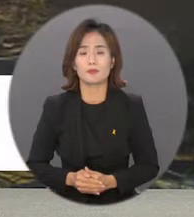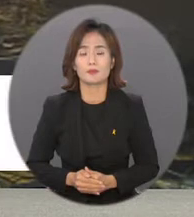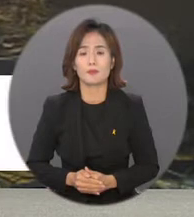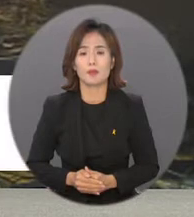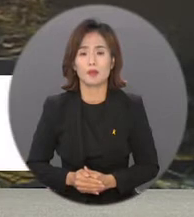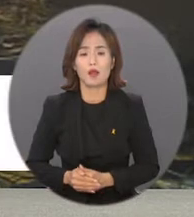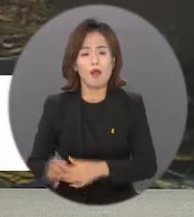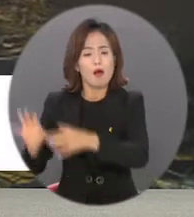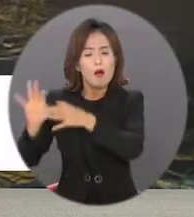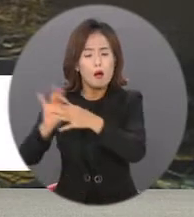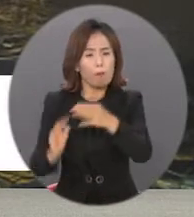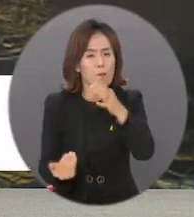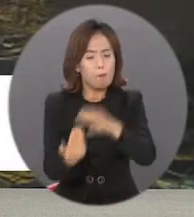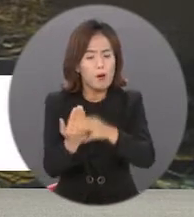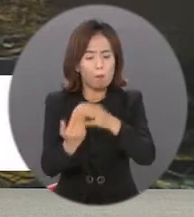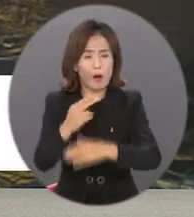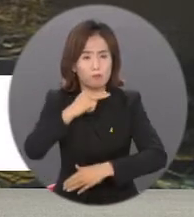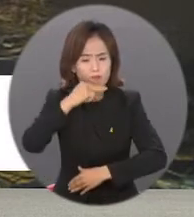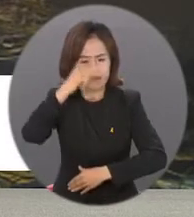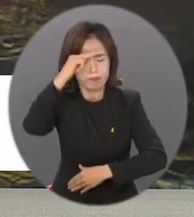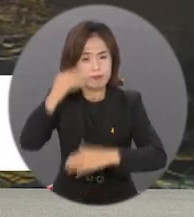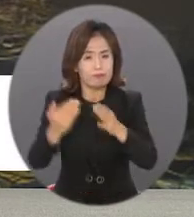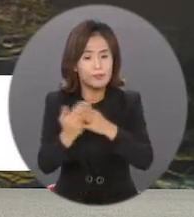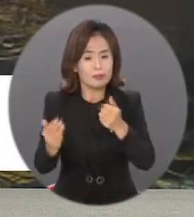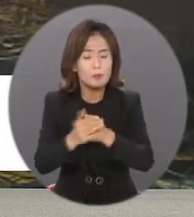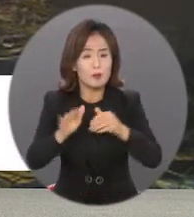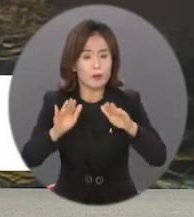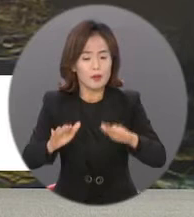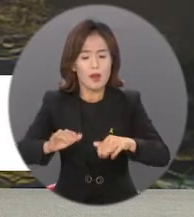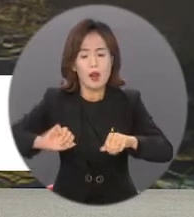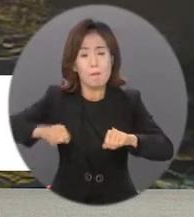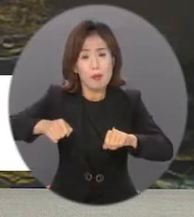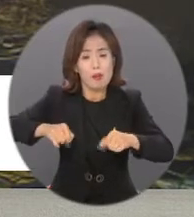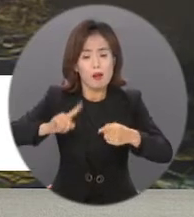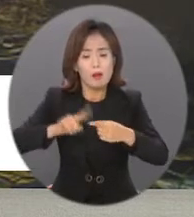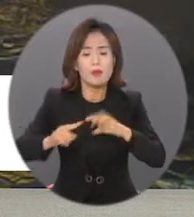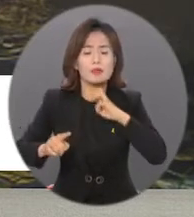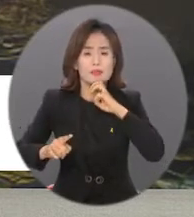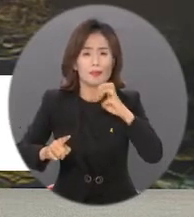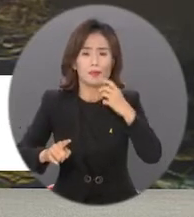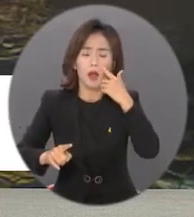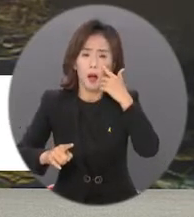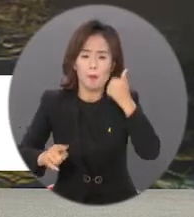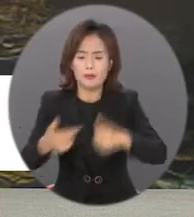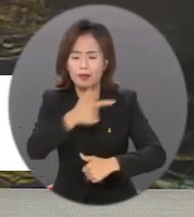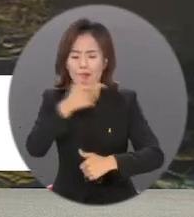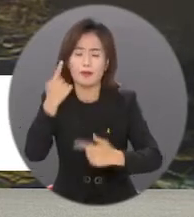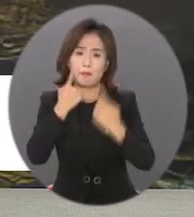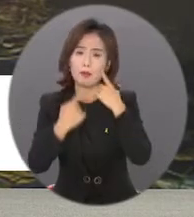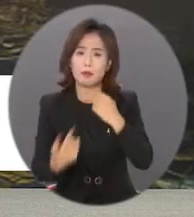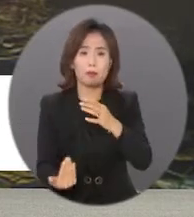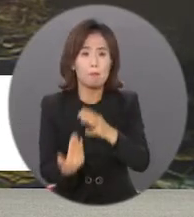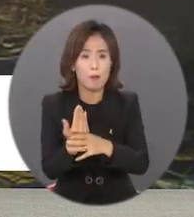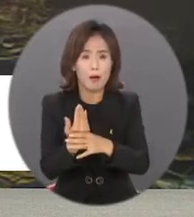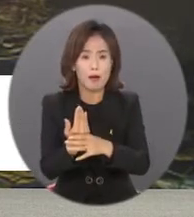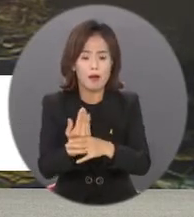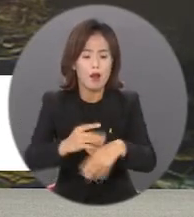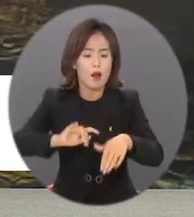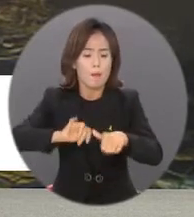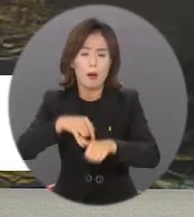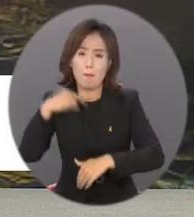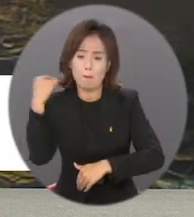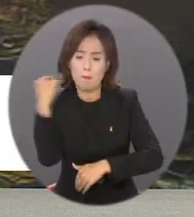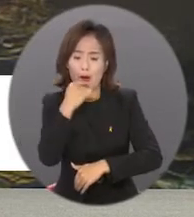잊을만하면 발생하는 음주운전 사고로 이번에는 배달을 하던 30대 가장이 크게 다쳤습니다 처벌을